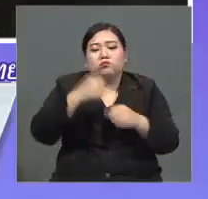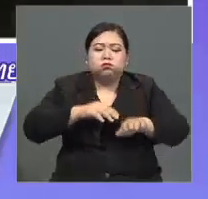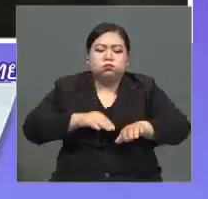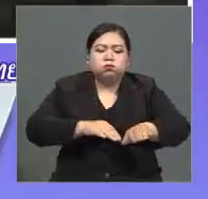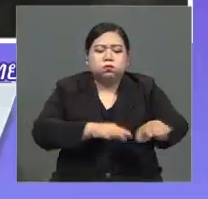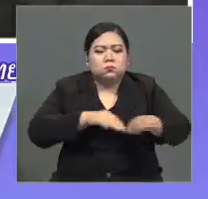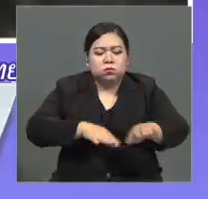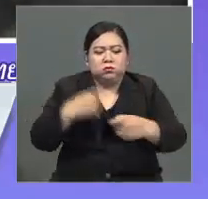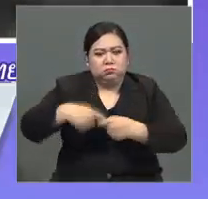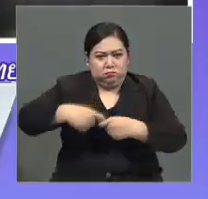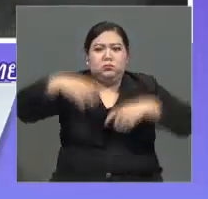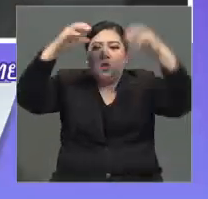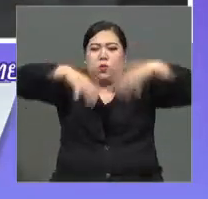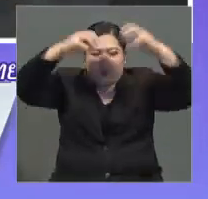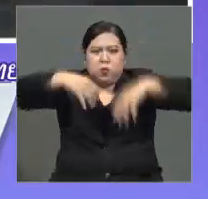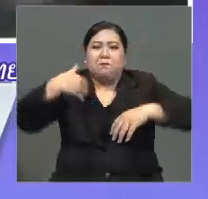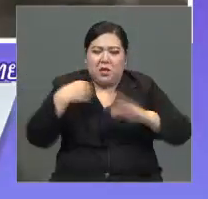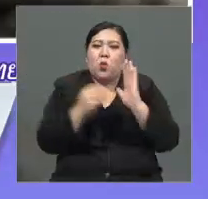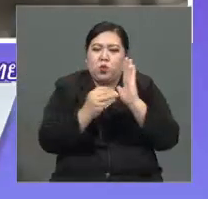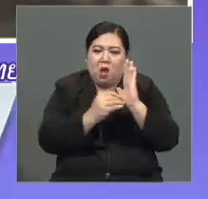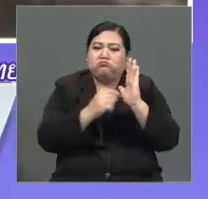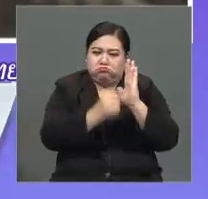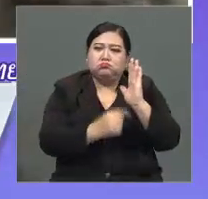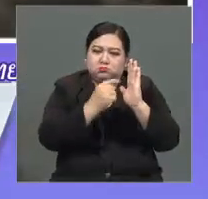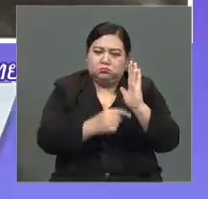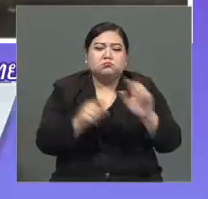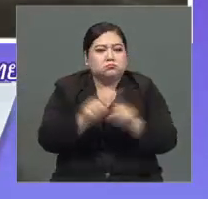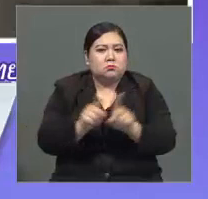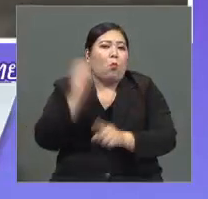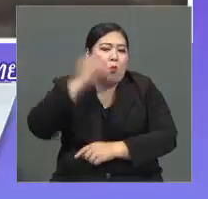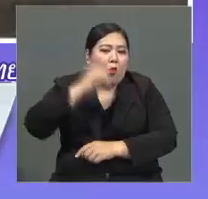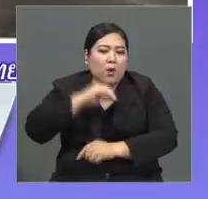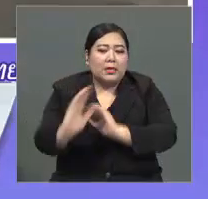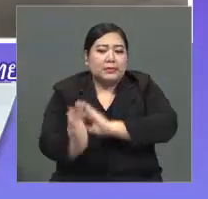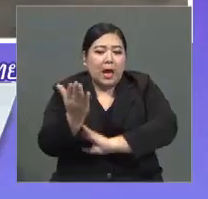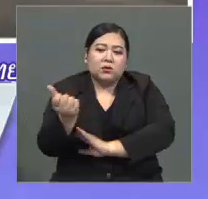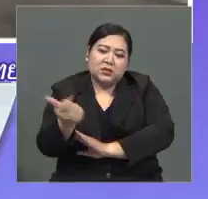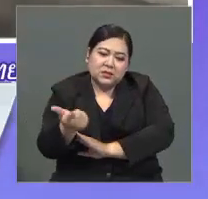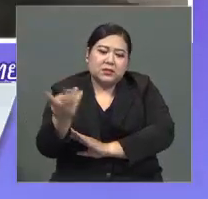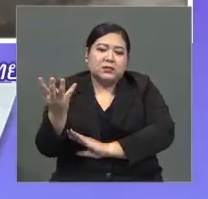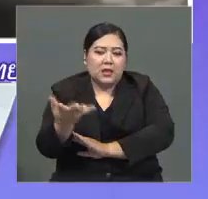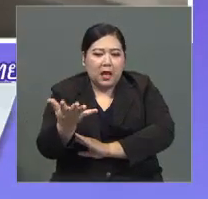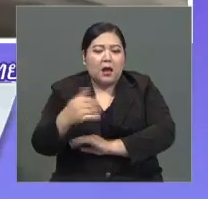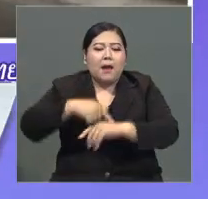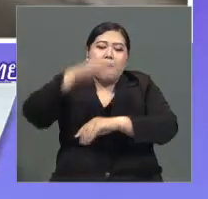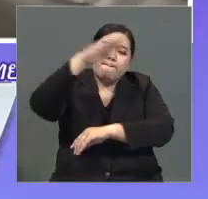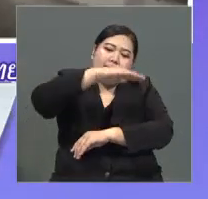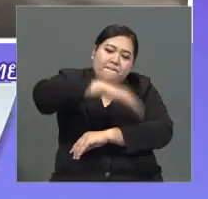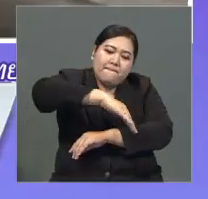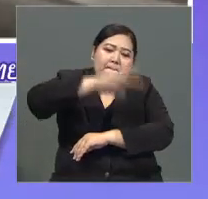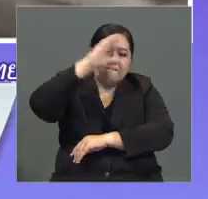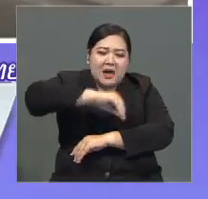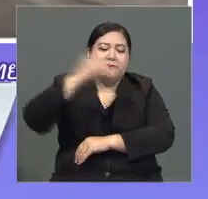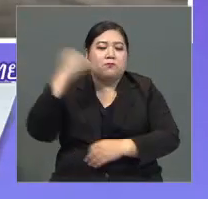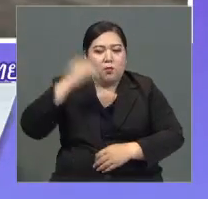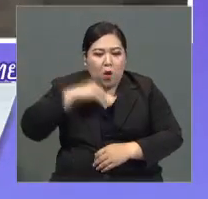ยงมีอยู่ในผนที่ครั แลวกคงยเปลกษณะนี้เช้าืดบายคำตามสรภพอากาศแต่ลวัน